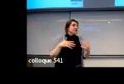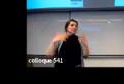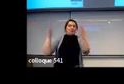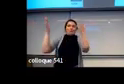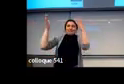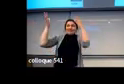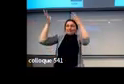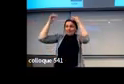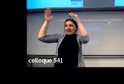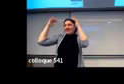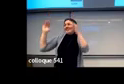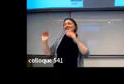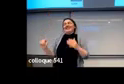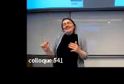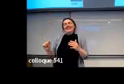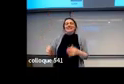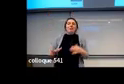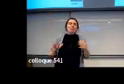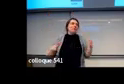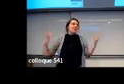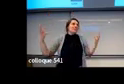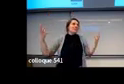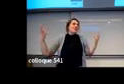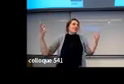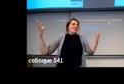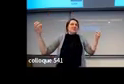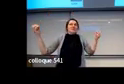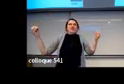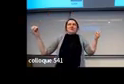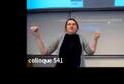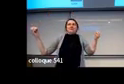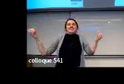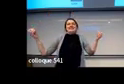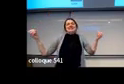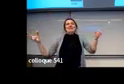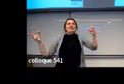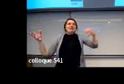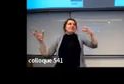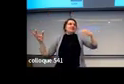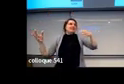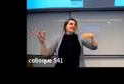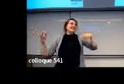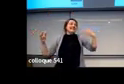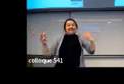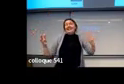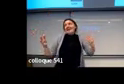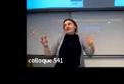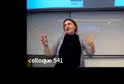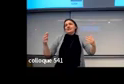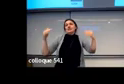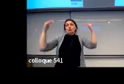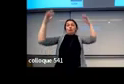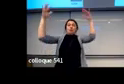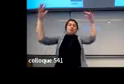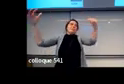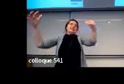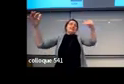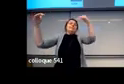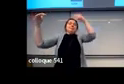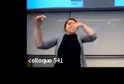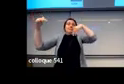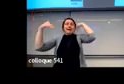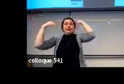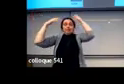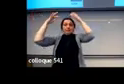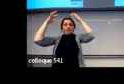après. C'est pensé en anglais et non pas comme pensé initialement avec. L'idéal, ça aurait été que ce soit un projet